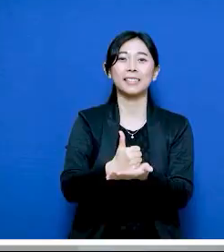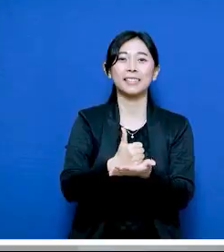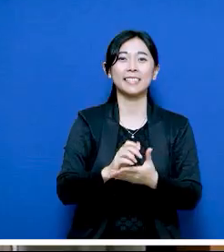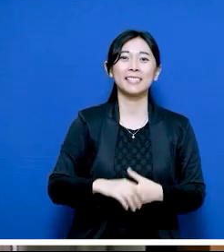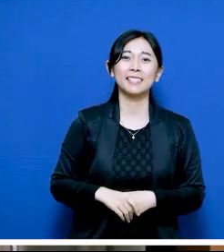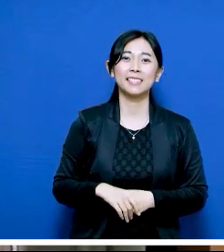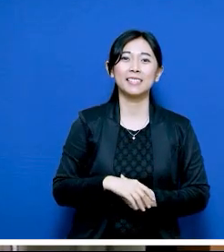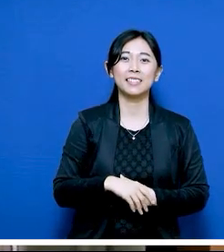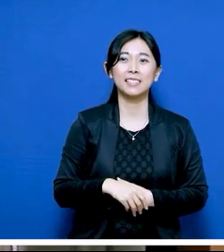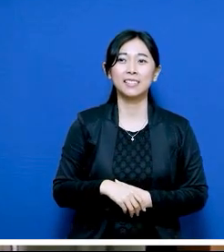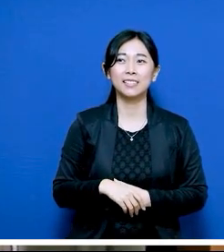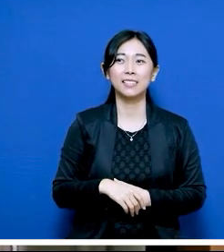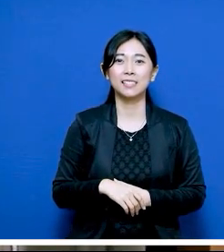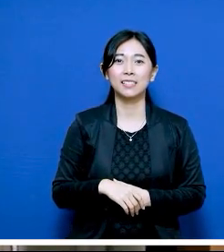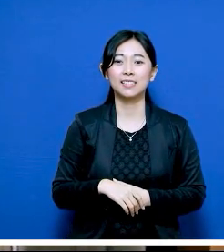Amin.